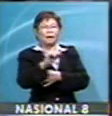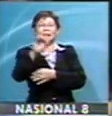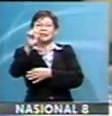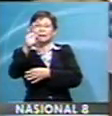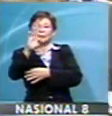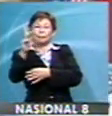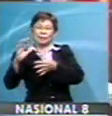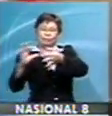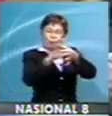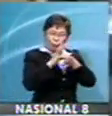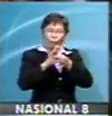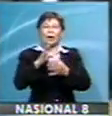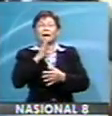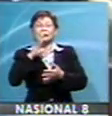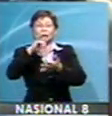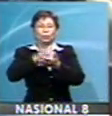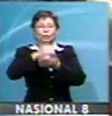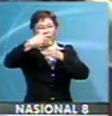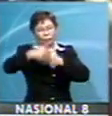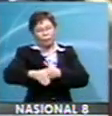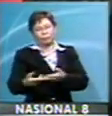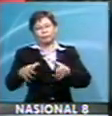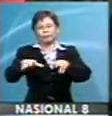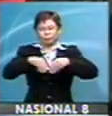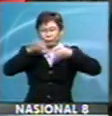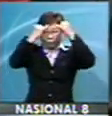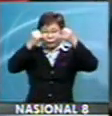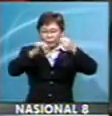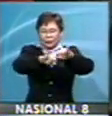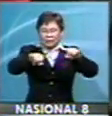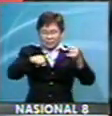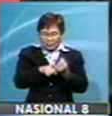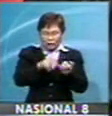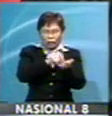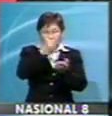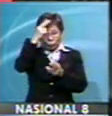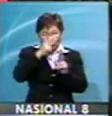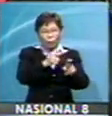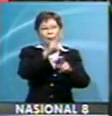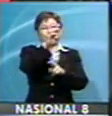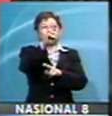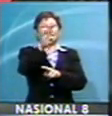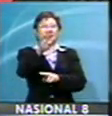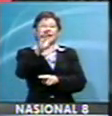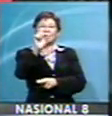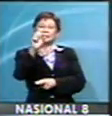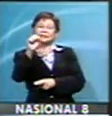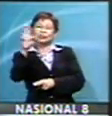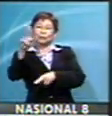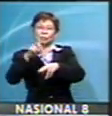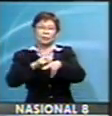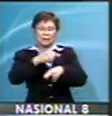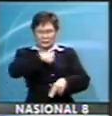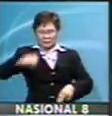pustaka dbp Beliau berkata demikian selepas menerima ijazah drktor kehormat daripada bfsu di Beijing China